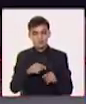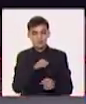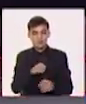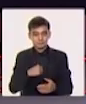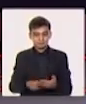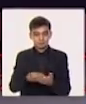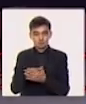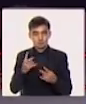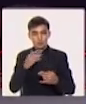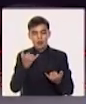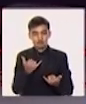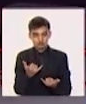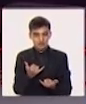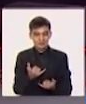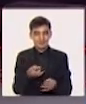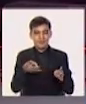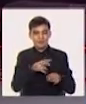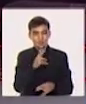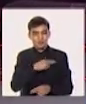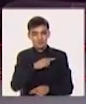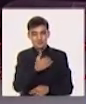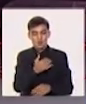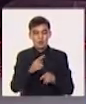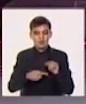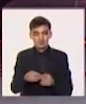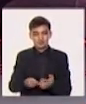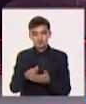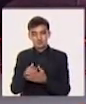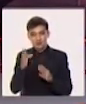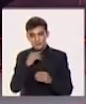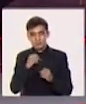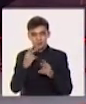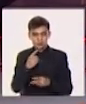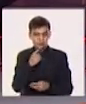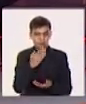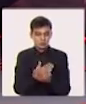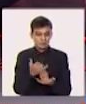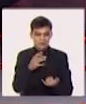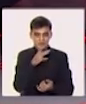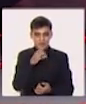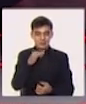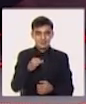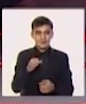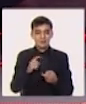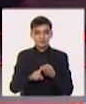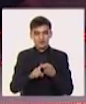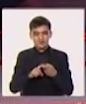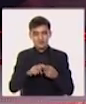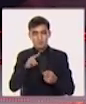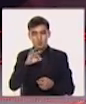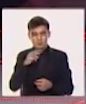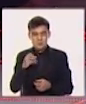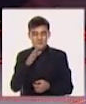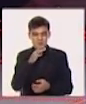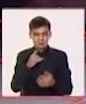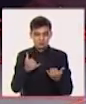Ал қазір артында қалғандардың марқұмның қарызын қайтара алатын қауқары қалды ма? Себеп, індет есеңгіреткен ел өзінің